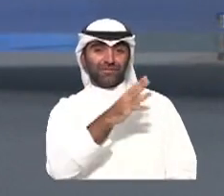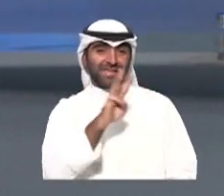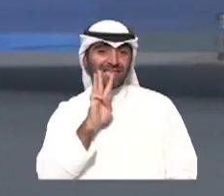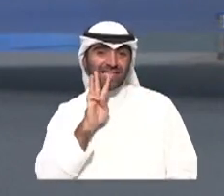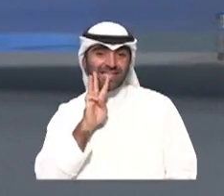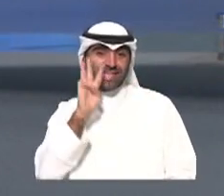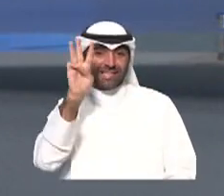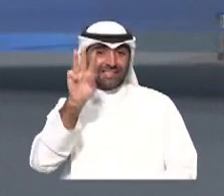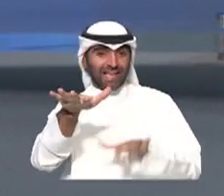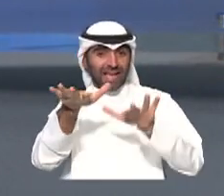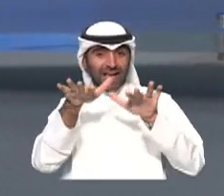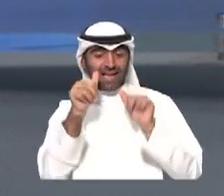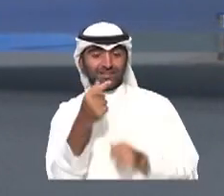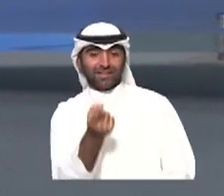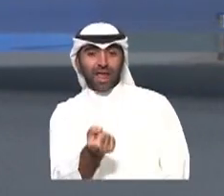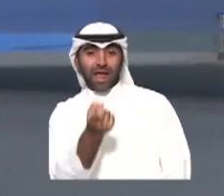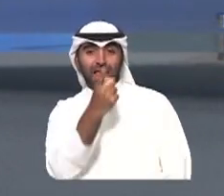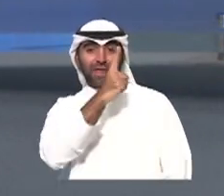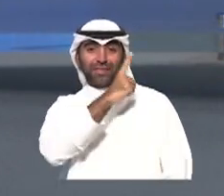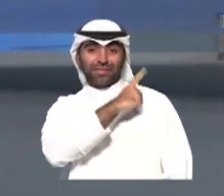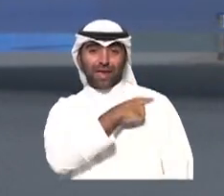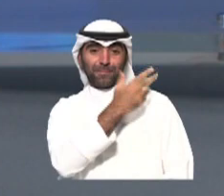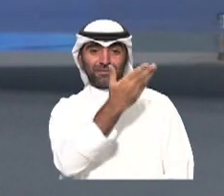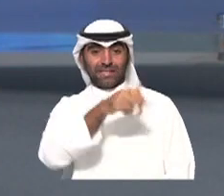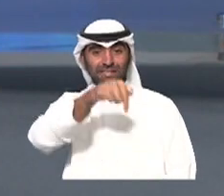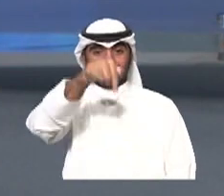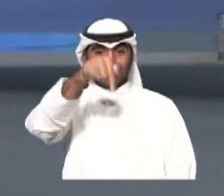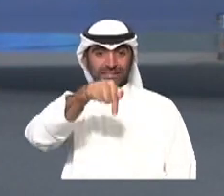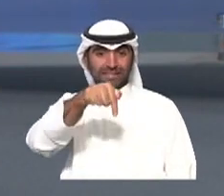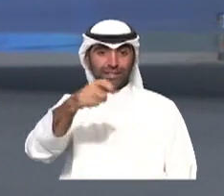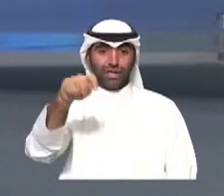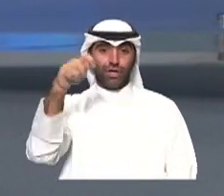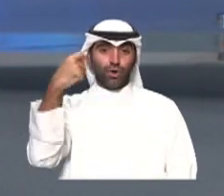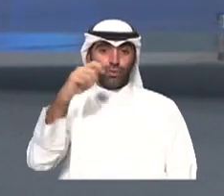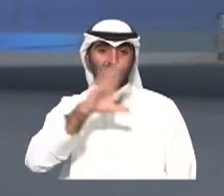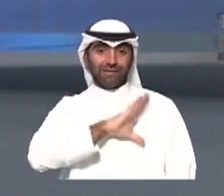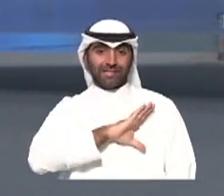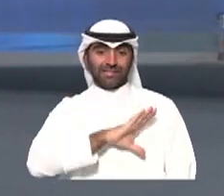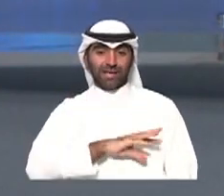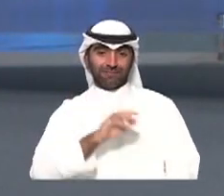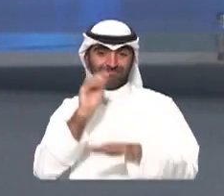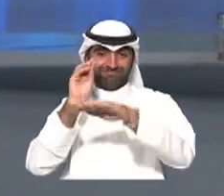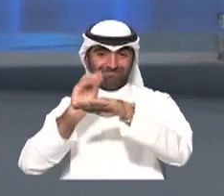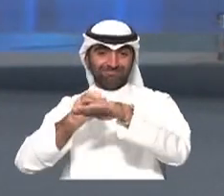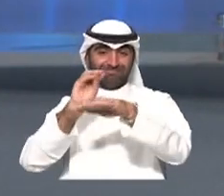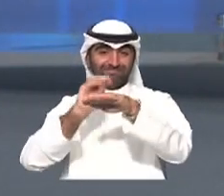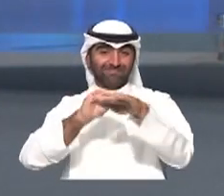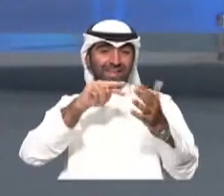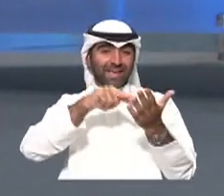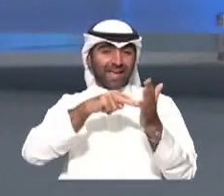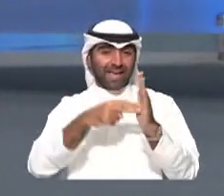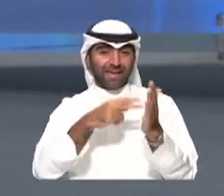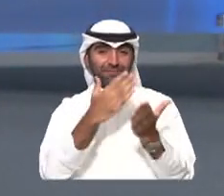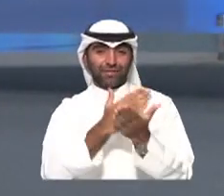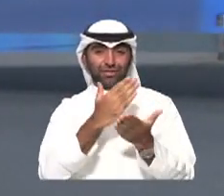الالتحاق والتسجيل، وتوضح واجبات ومهام مختلف وحدات الجيش ضمن المسار التعليمي والتأهيلي